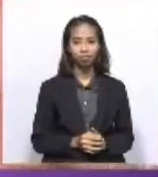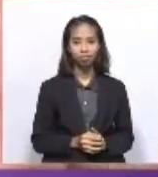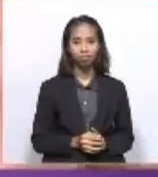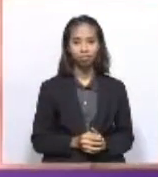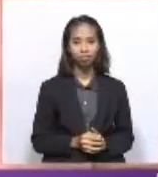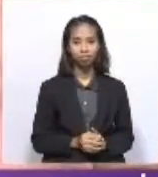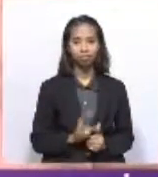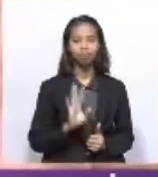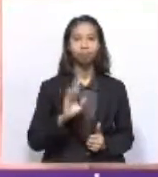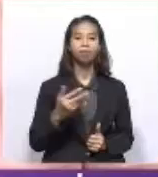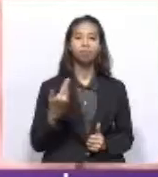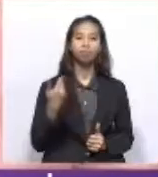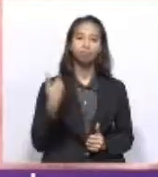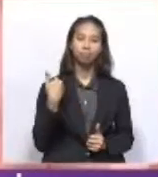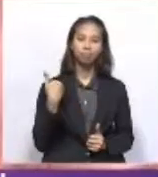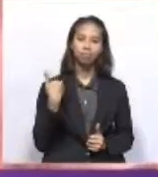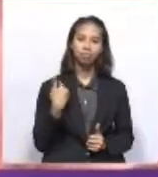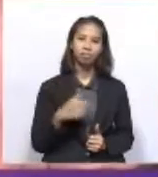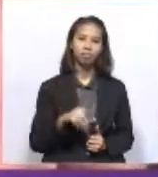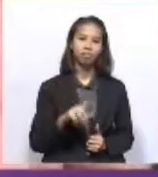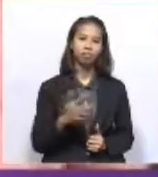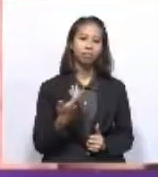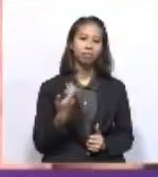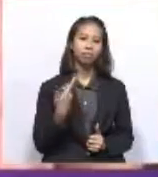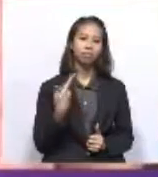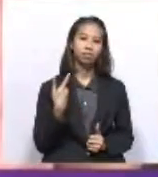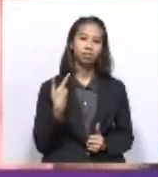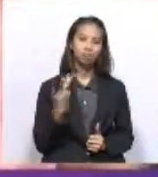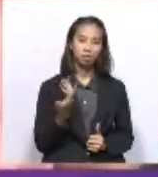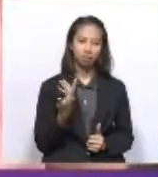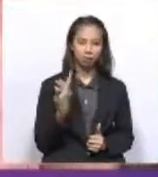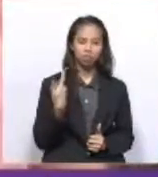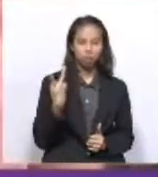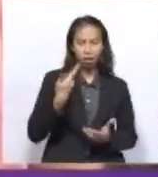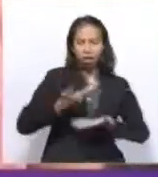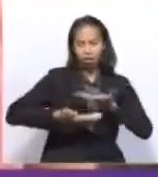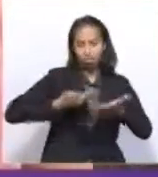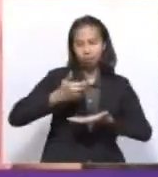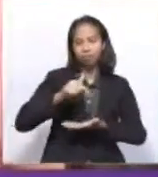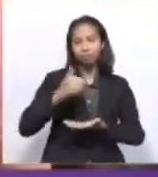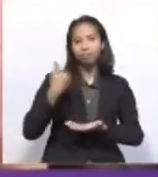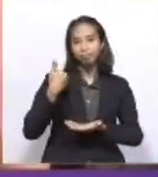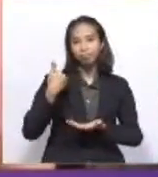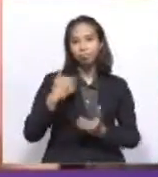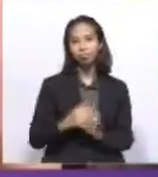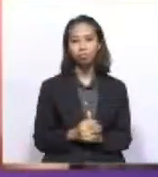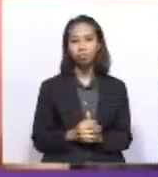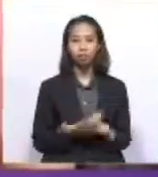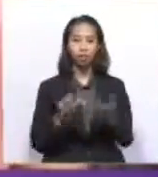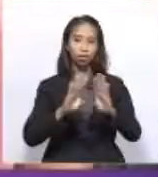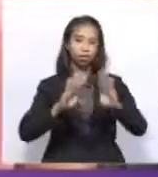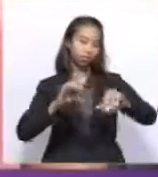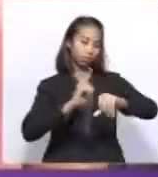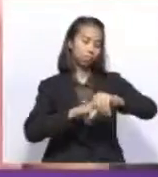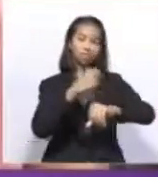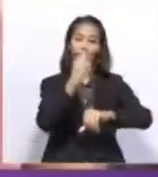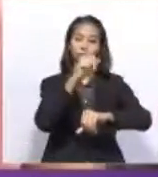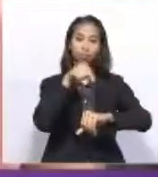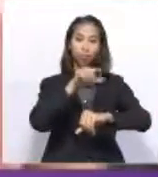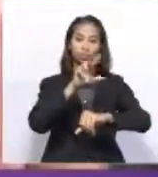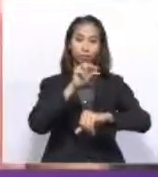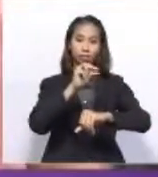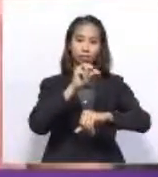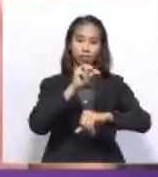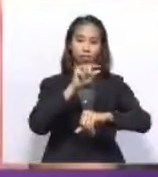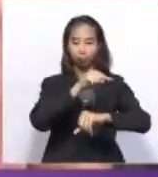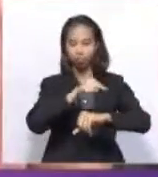ถึงนับจานนับไม่ถูกก็ถ้าตีเป็นขาประมาณเกือบร้อยร้อยขาเปิดตั้งแต่10โมงครึ่งถึ